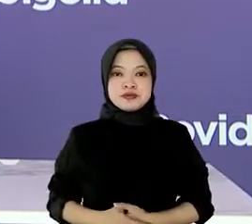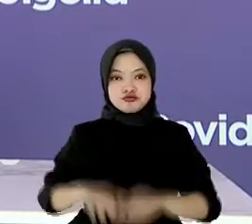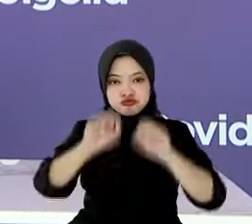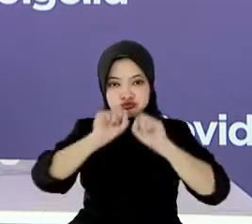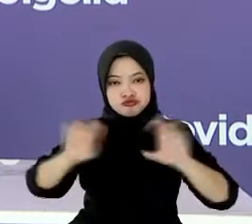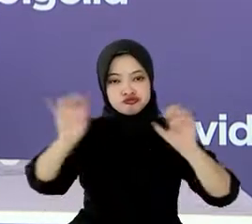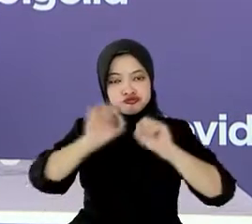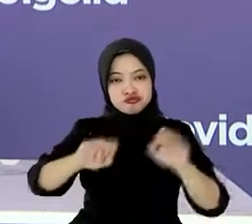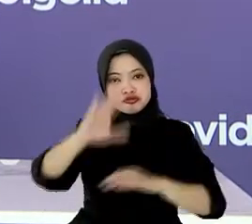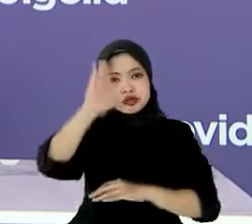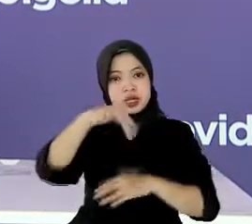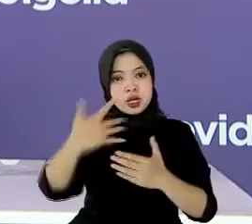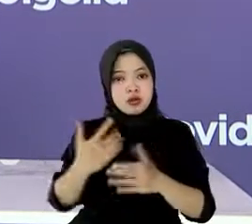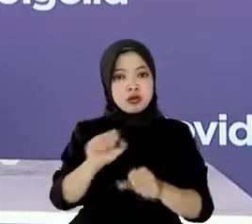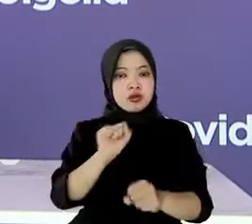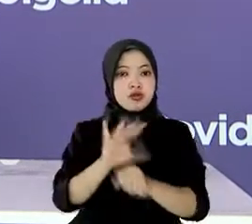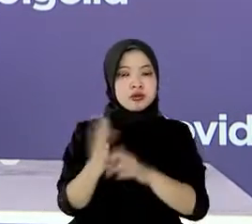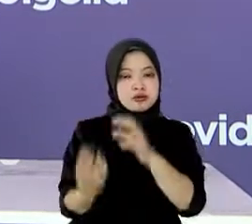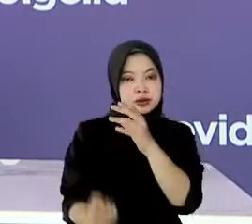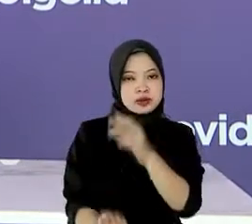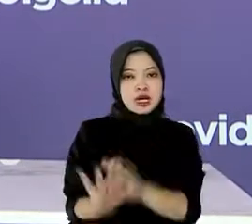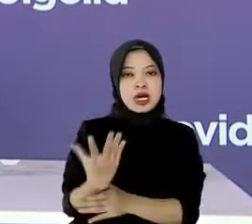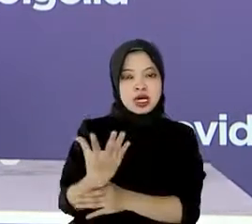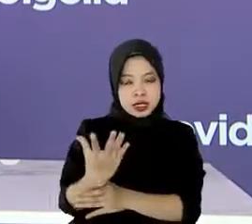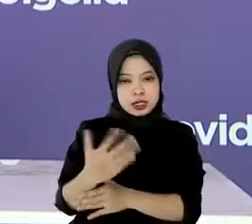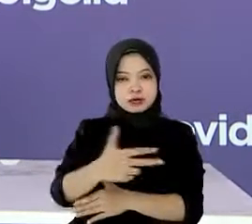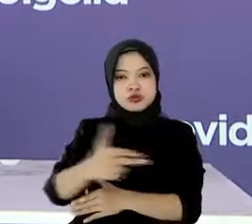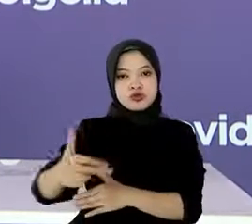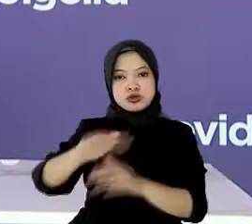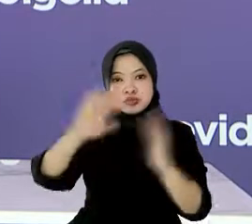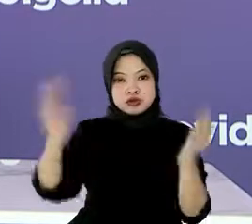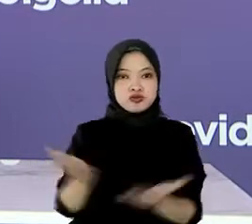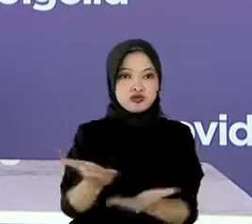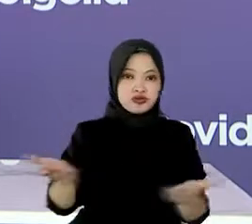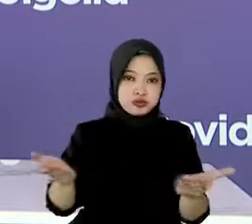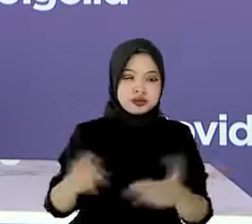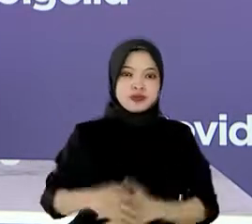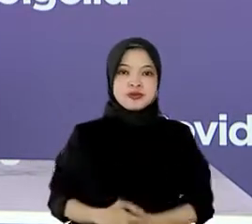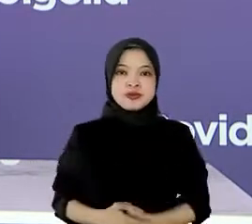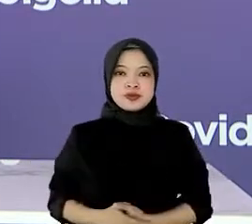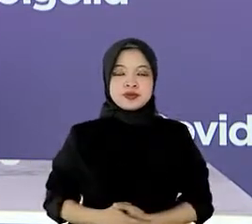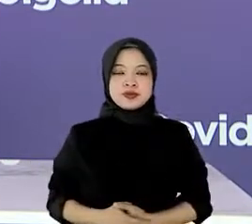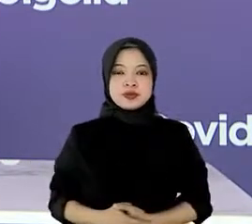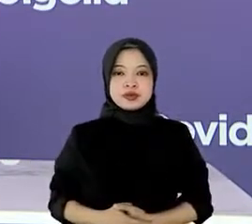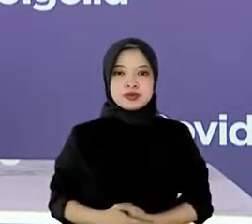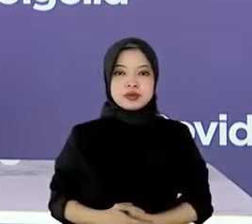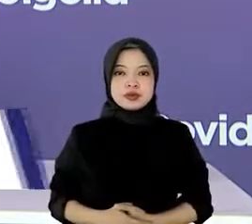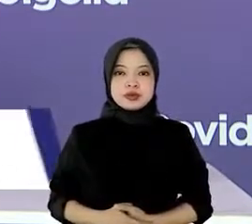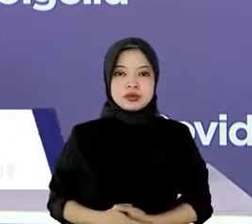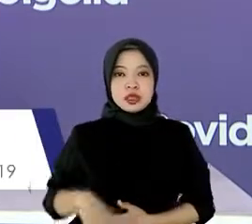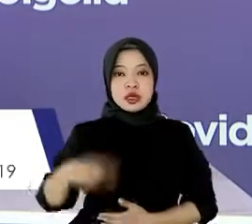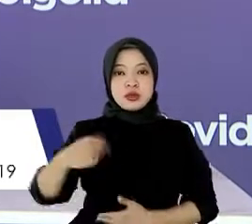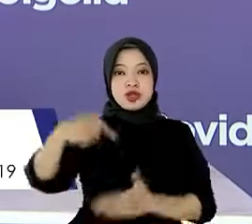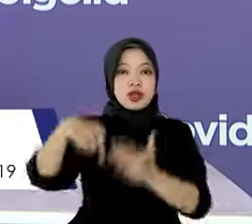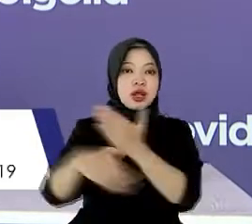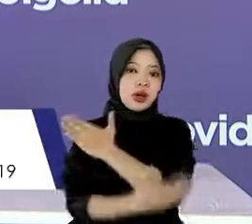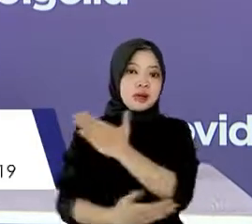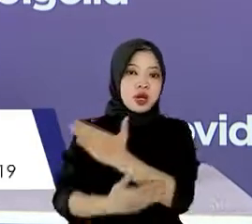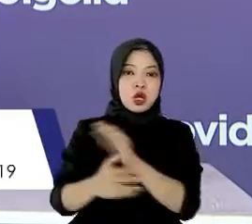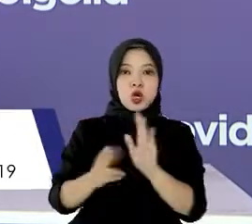ini saya akan menyampaikan perkembangan penanganan konflik 19 di Indonesia Hai berdasarkan instruksi Mendagri